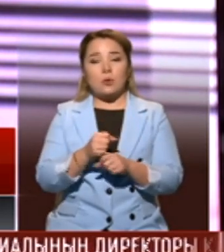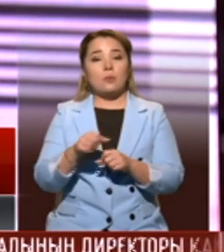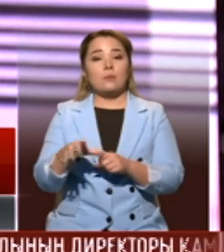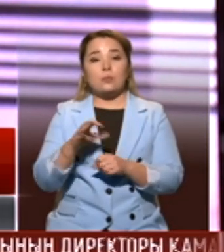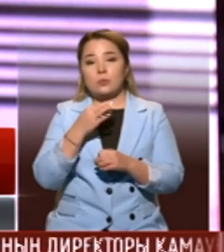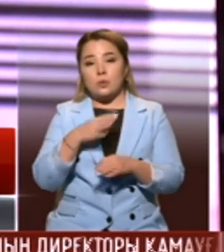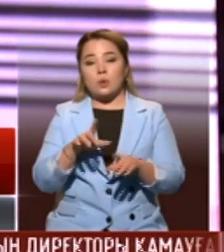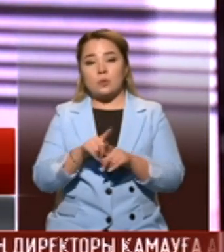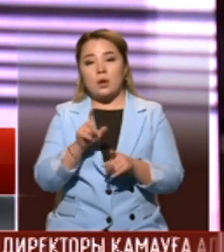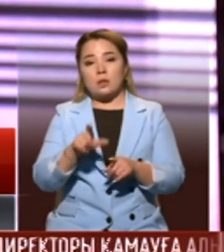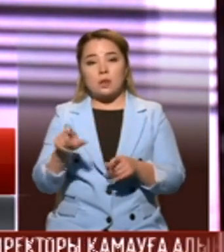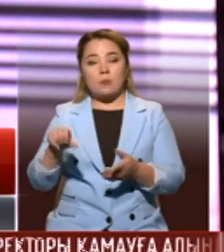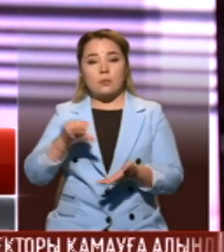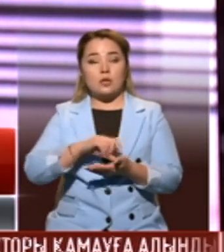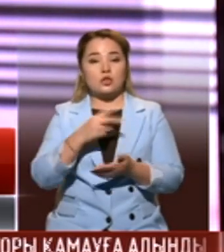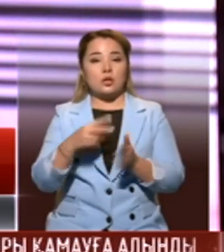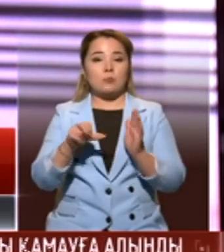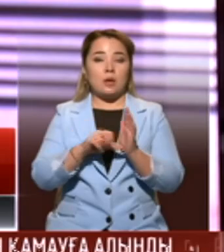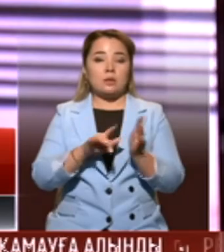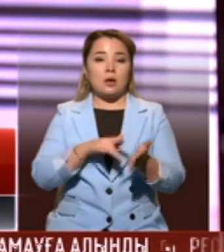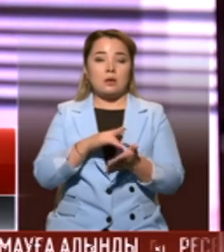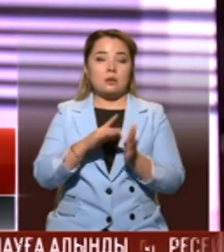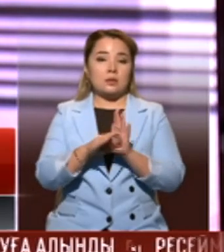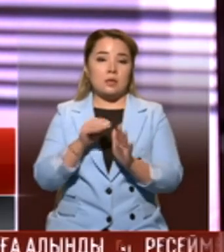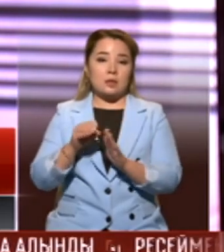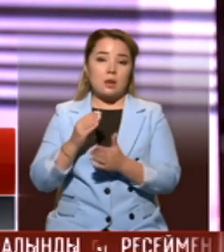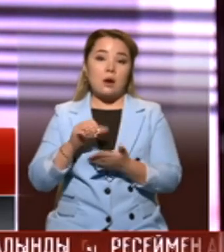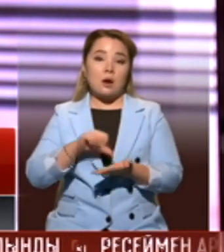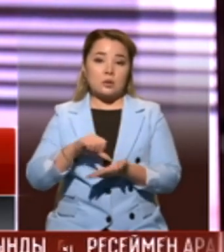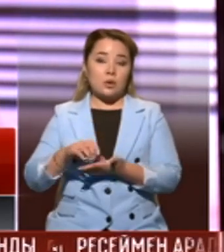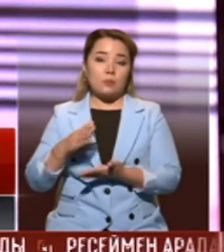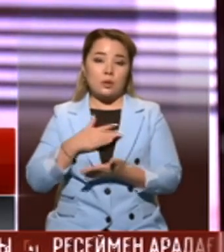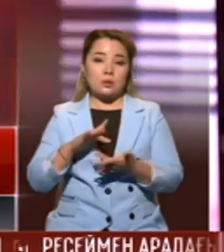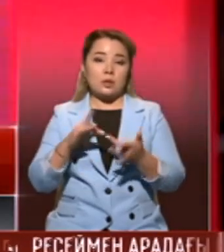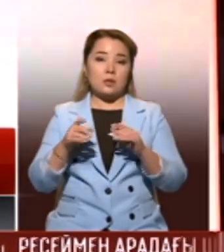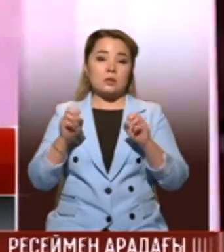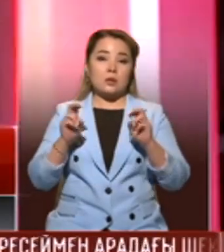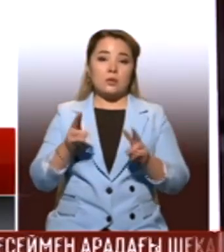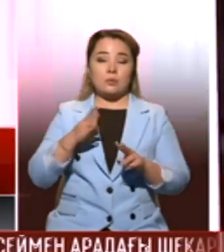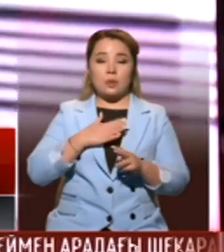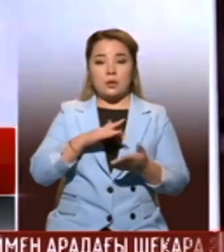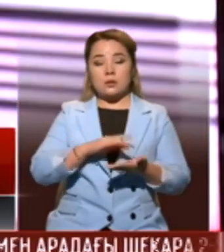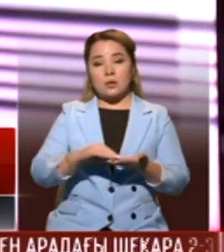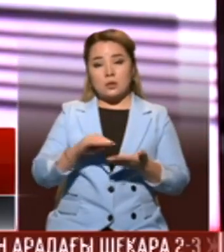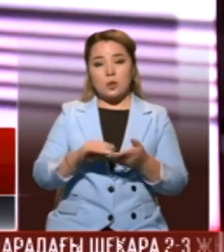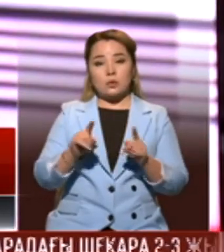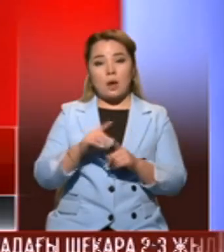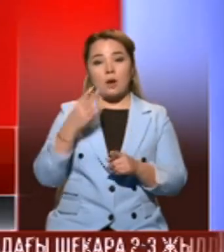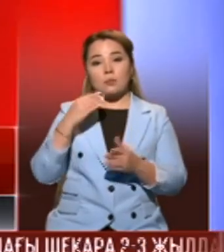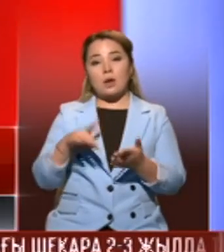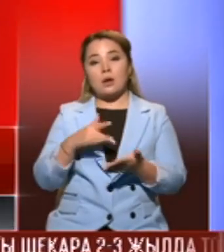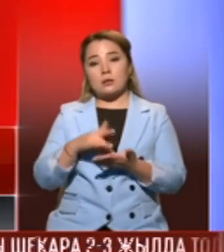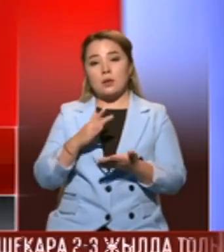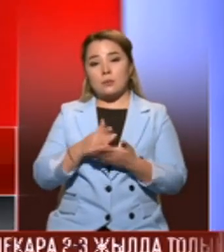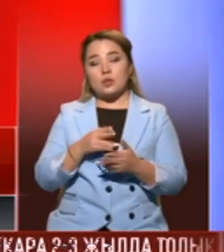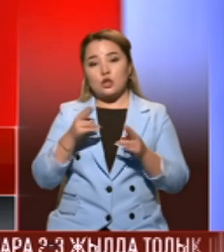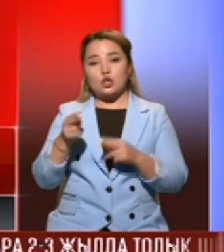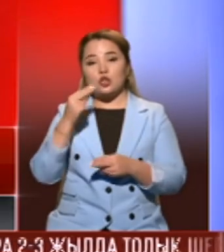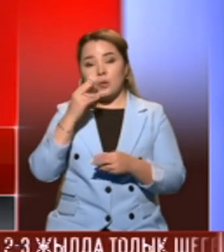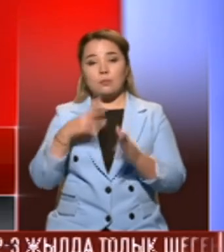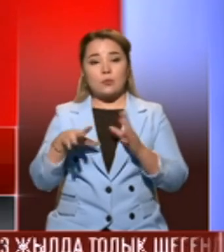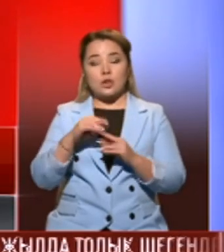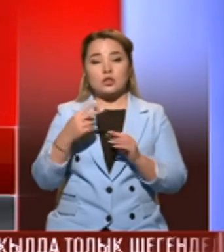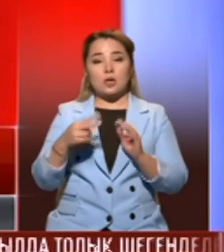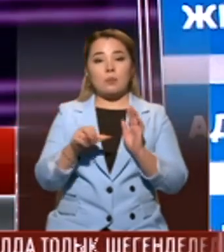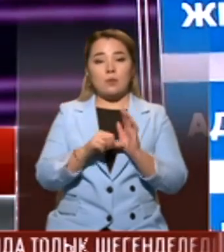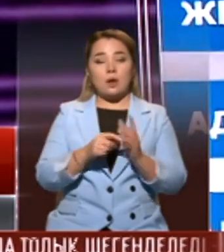алады. Жаңа өзім айтып өткендей 26 қалада бар. Бізге қатысу үшін әлеуметтік желілерде де біз өзіміздің жазып жатырмыз. Алматы қаласынан бар, Шымкент, жалпы 26